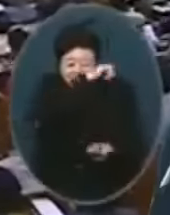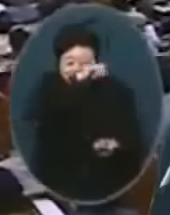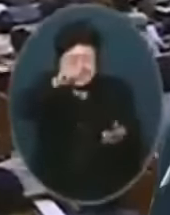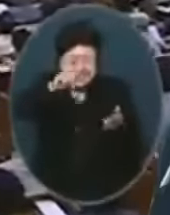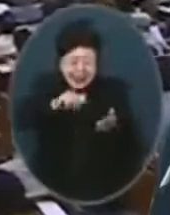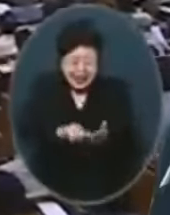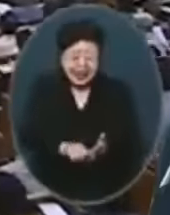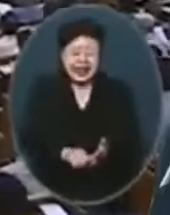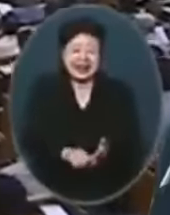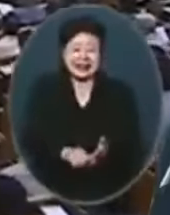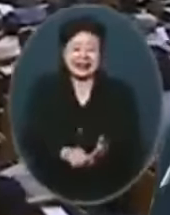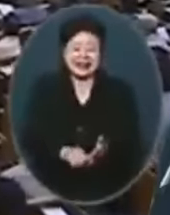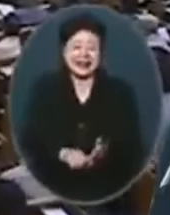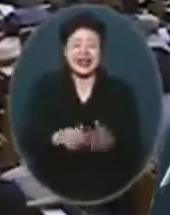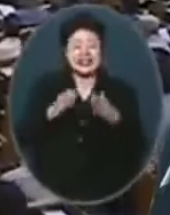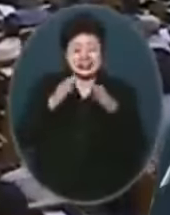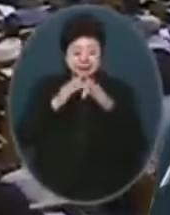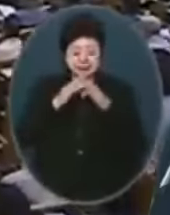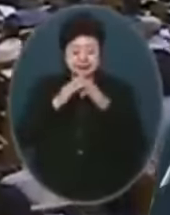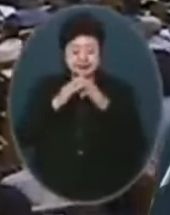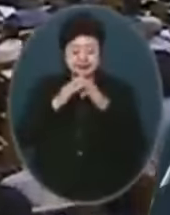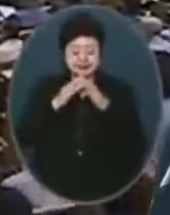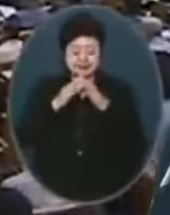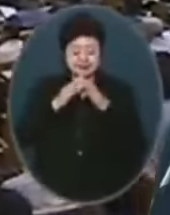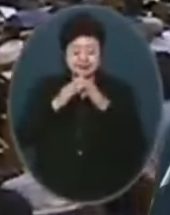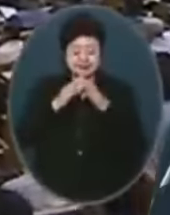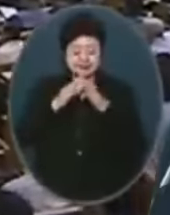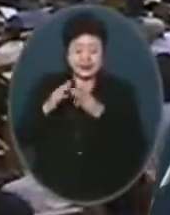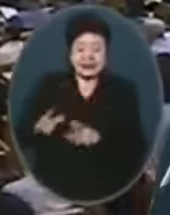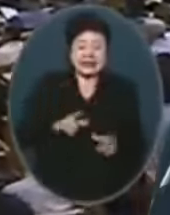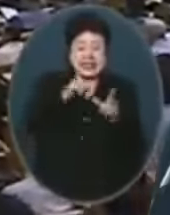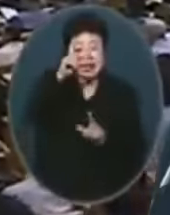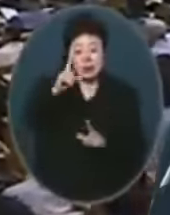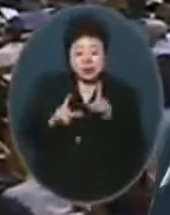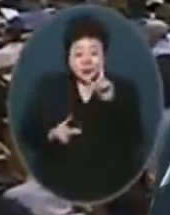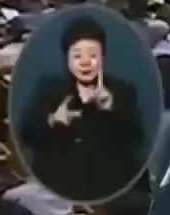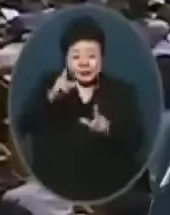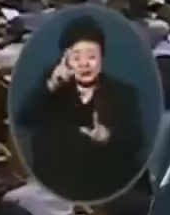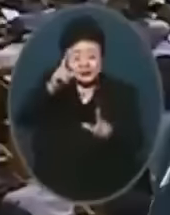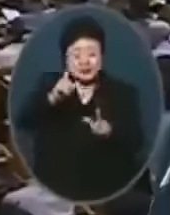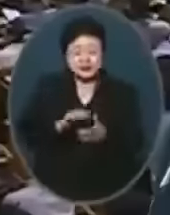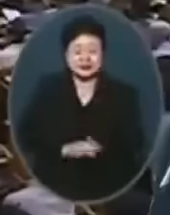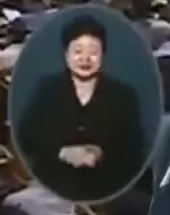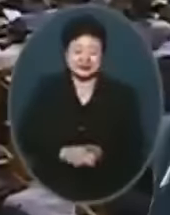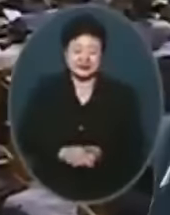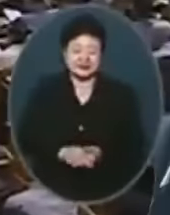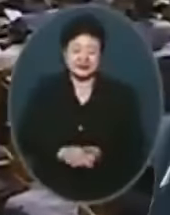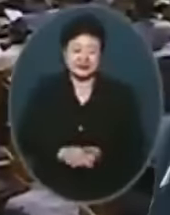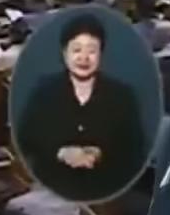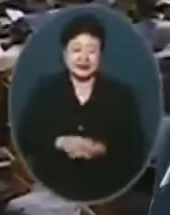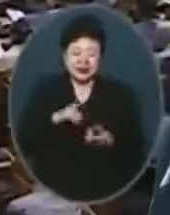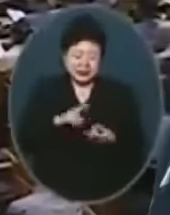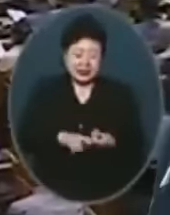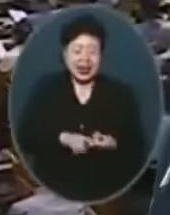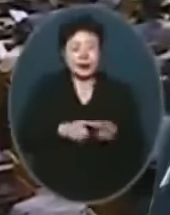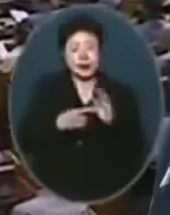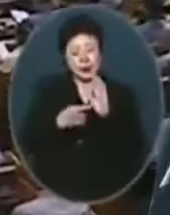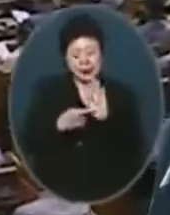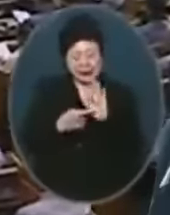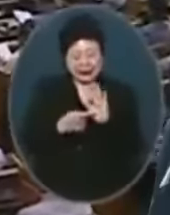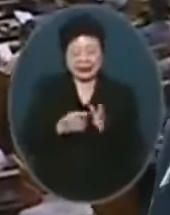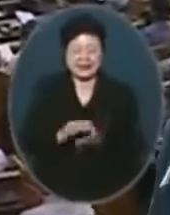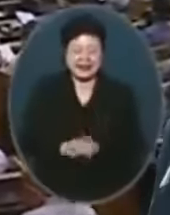인생의 집도 살아가는 모습도 따라 그대로 되는 것이기